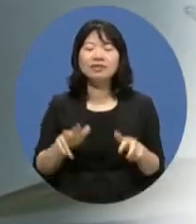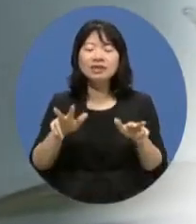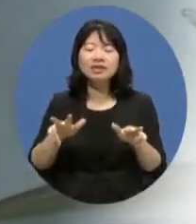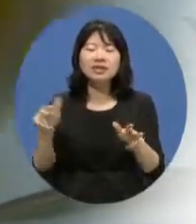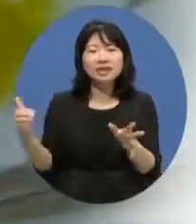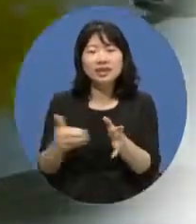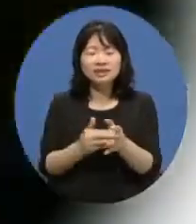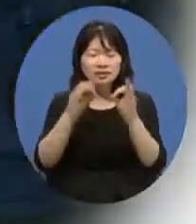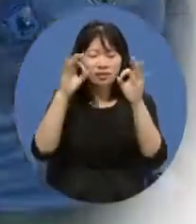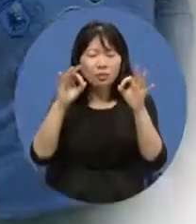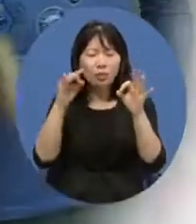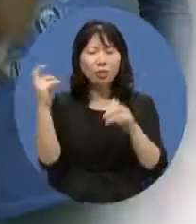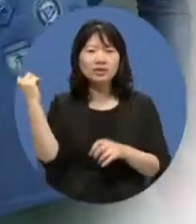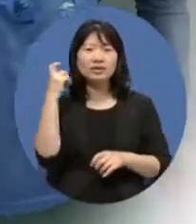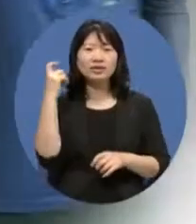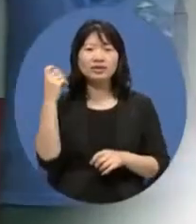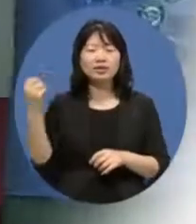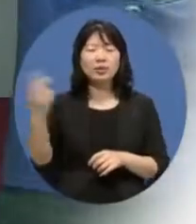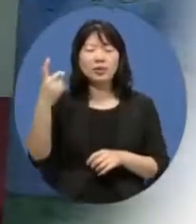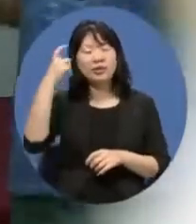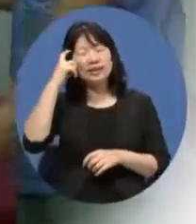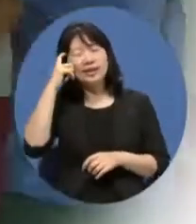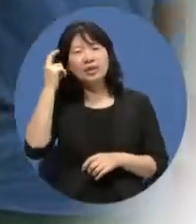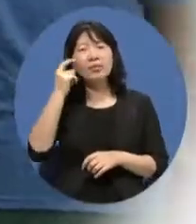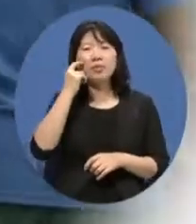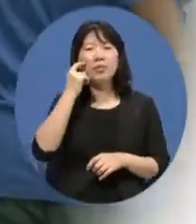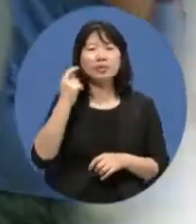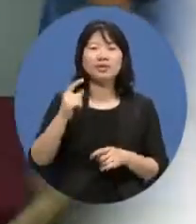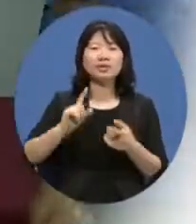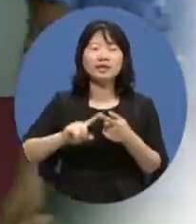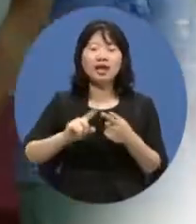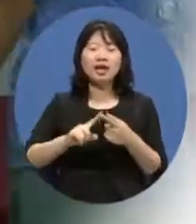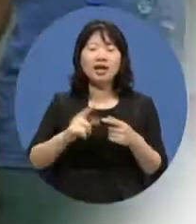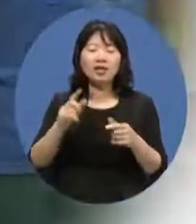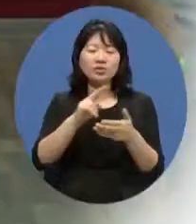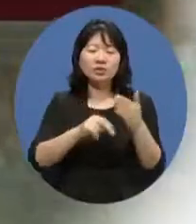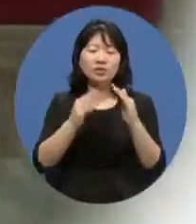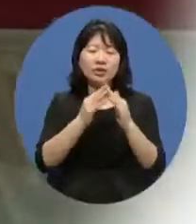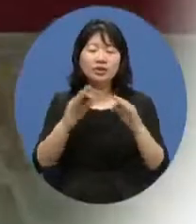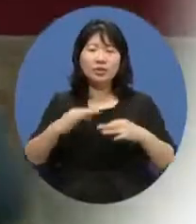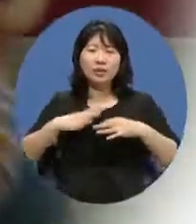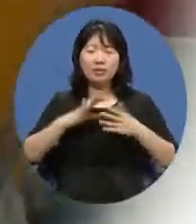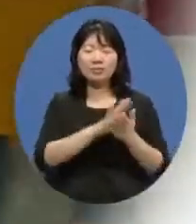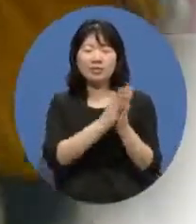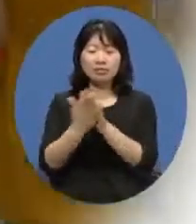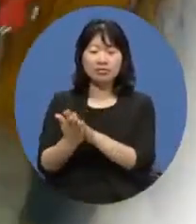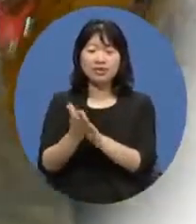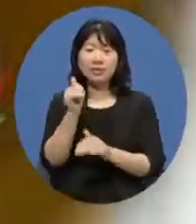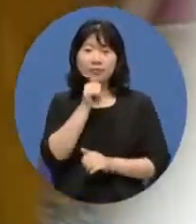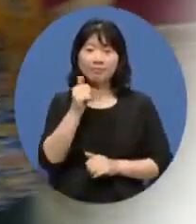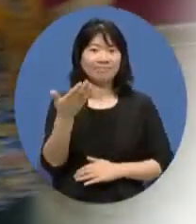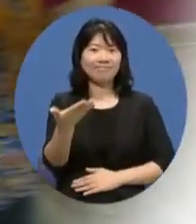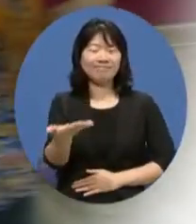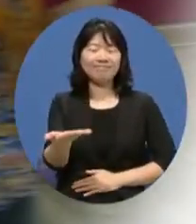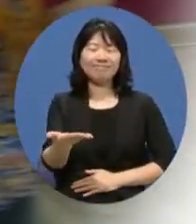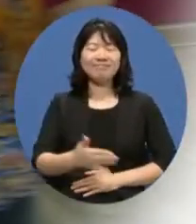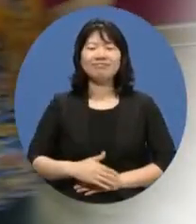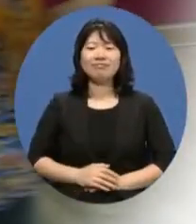지금껏 보지도 듣지도 상상하지도 못했던 도서관의 놀라운 변신을 소개합니다.